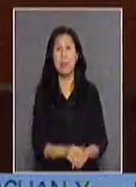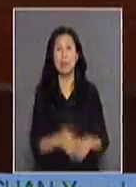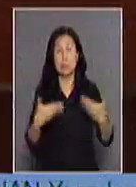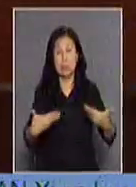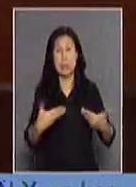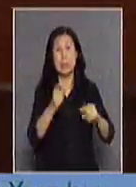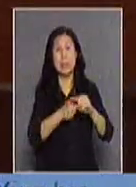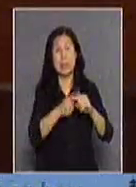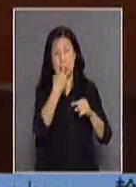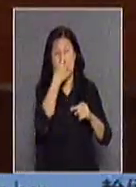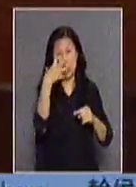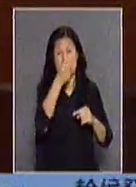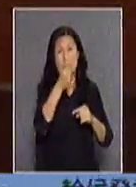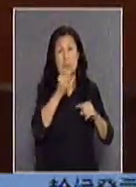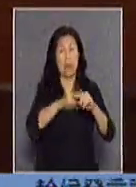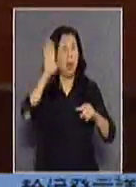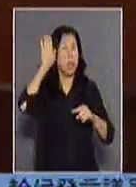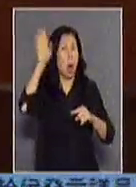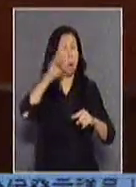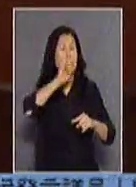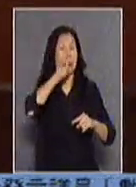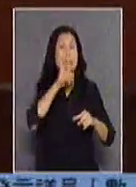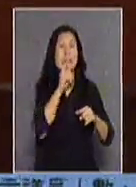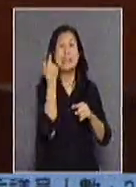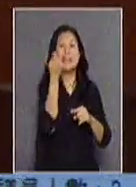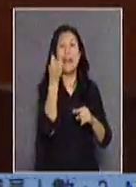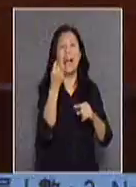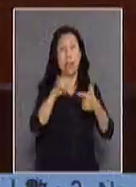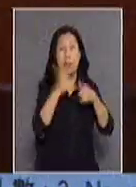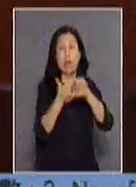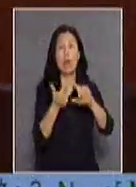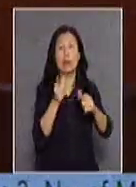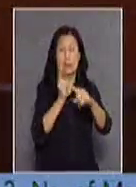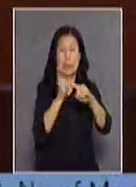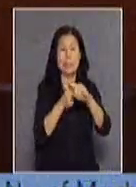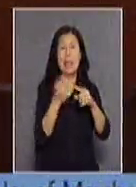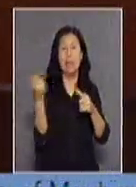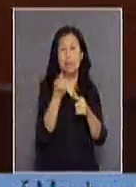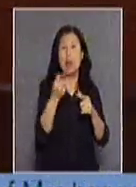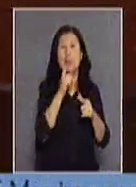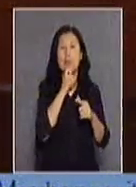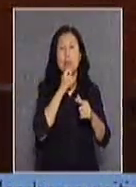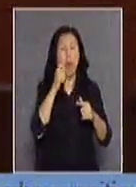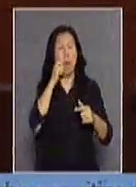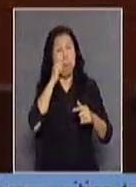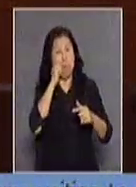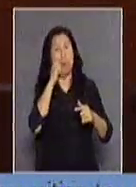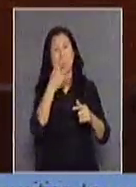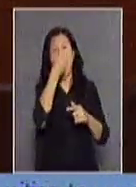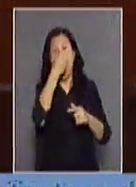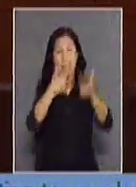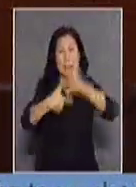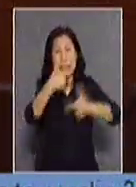要向梁振英高度建議一個很簡單的方法，可以即時搞活活躍香港的經濟